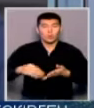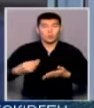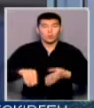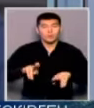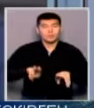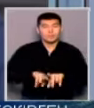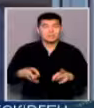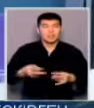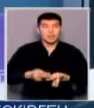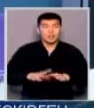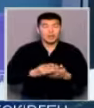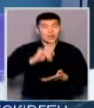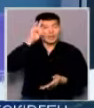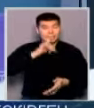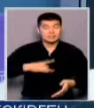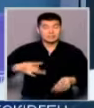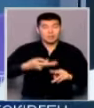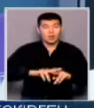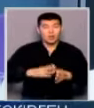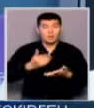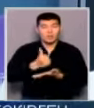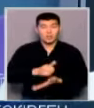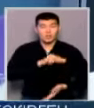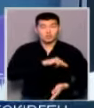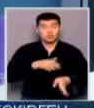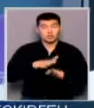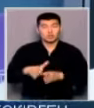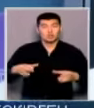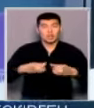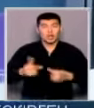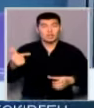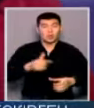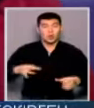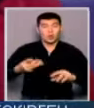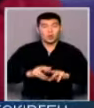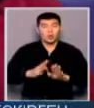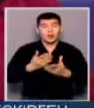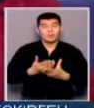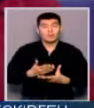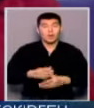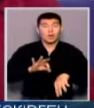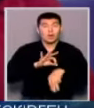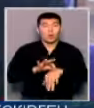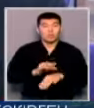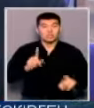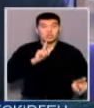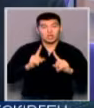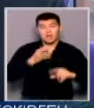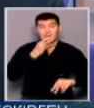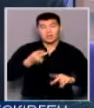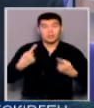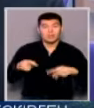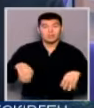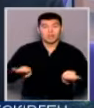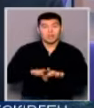алу қажет. Бұл туралы Қазақстан Республикасының мемлекеттік қызмет істері агенттігінің Атырау облысы бойынша департаментінде өткен жиында айтылды. Бұдан